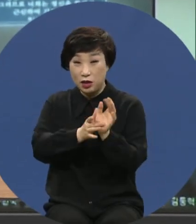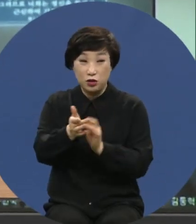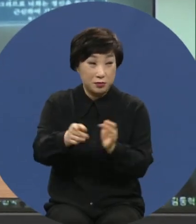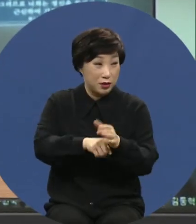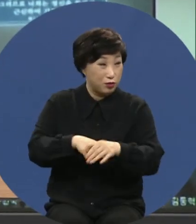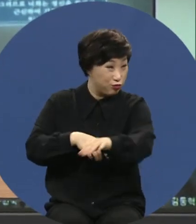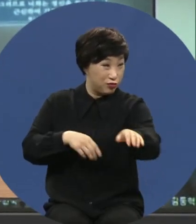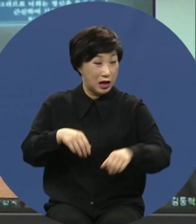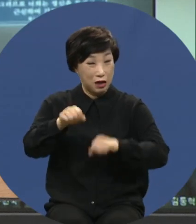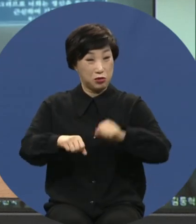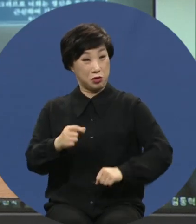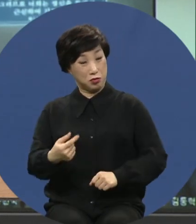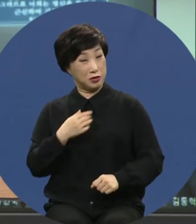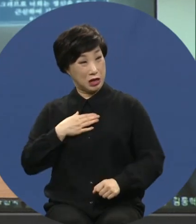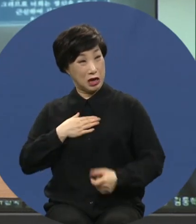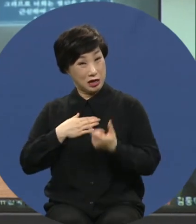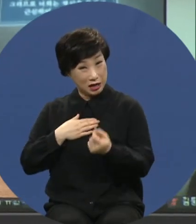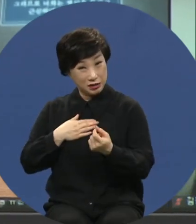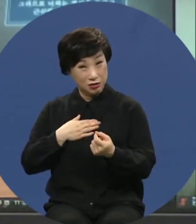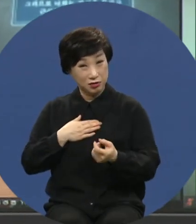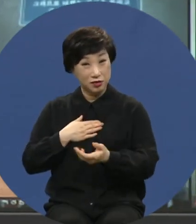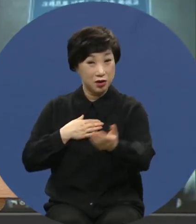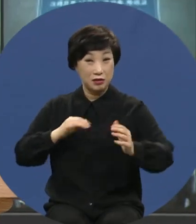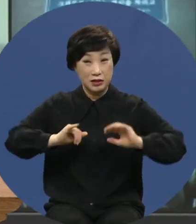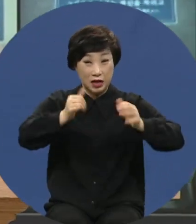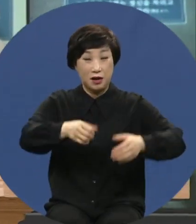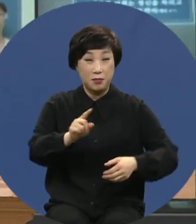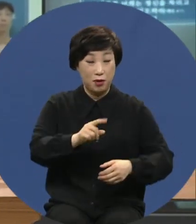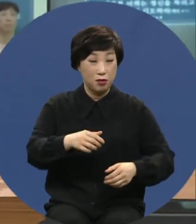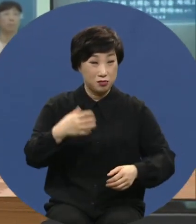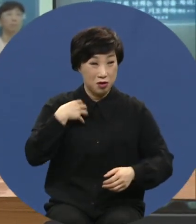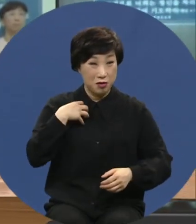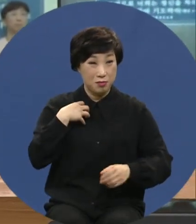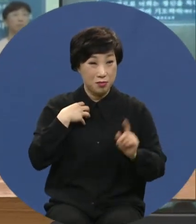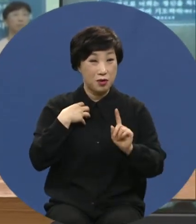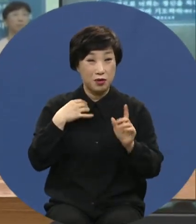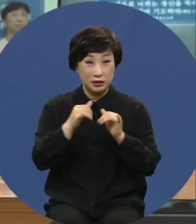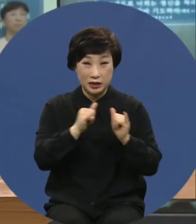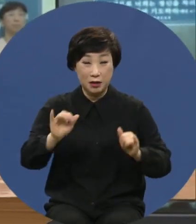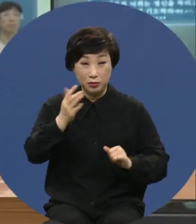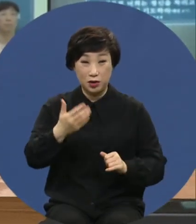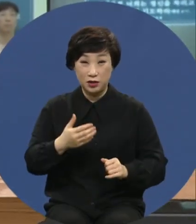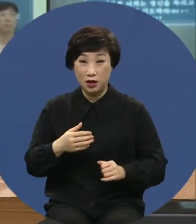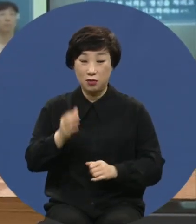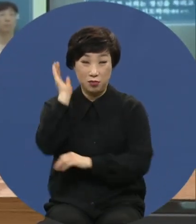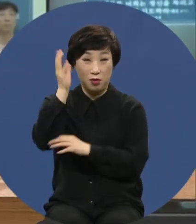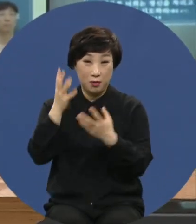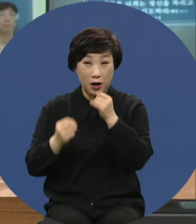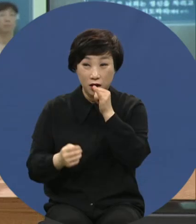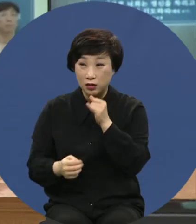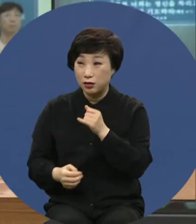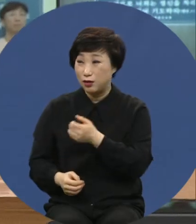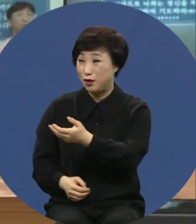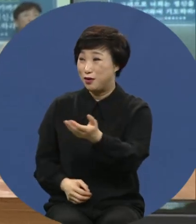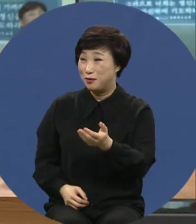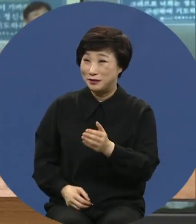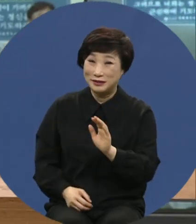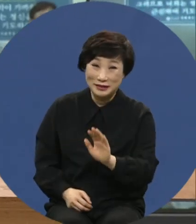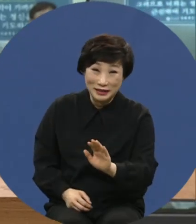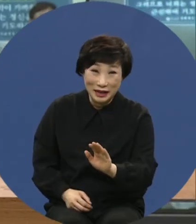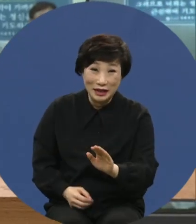사람은 이래야 돼, 세상에서 이런 사람이 돼야 되고 수없이 말하고 있지만,